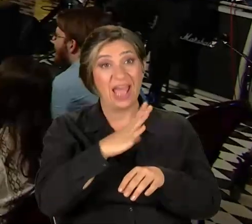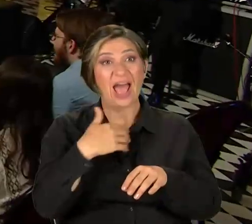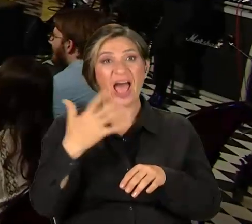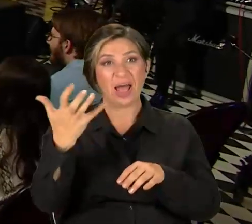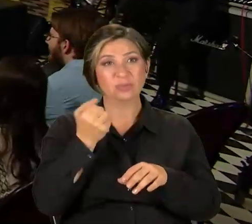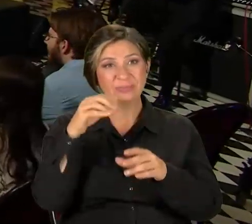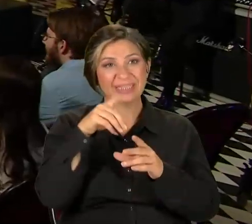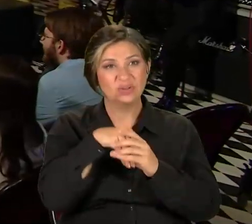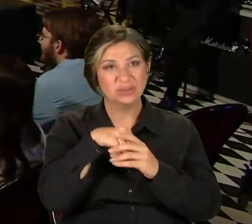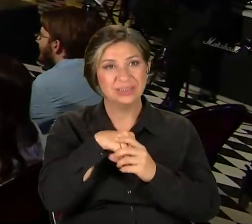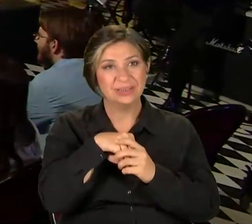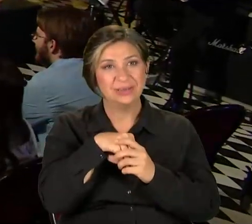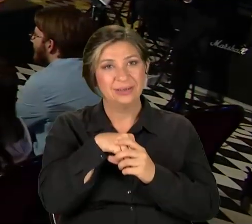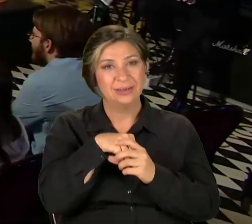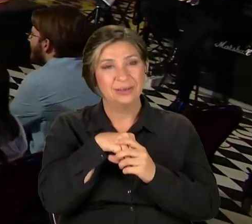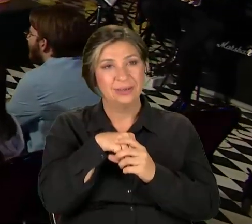Almıştım senin için.